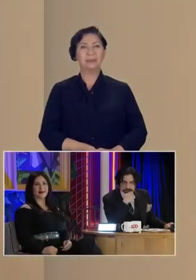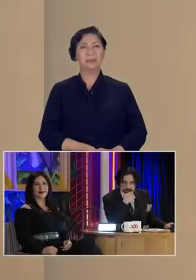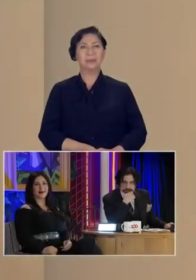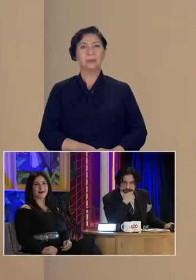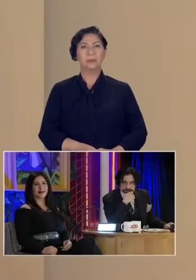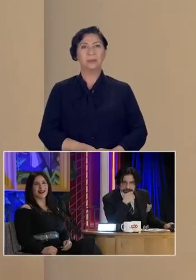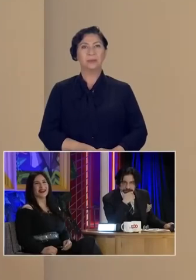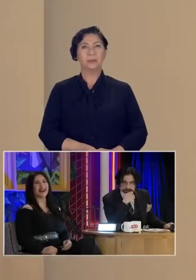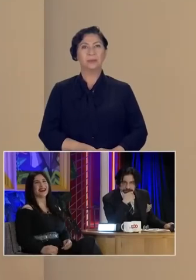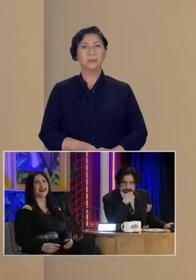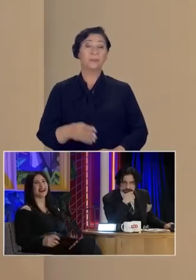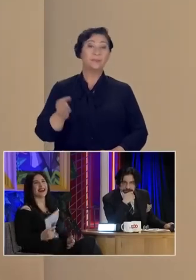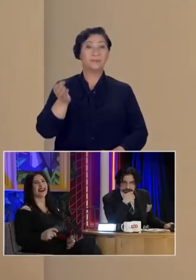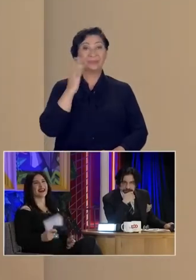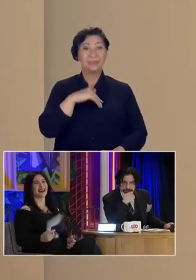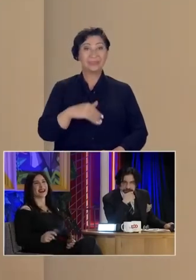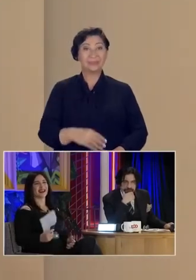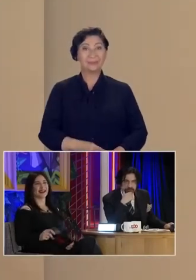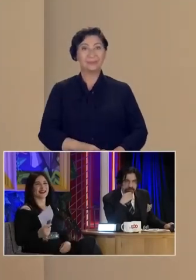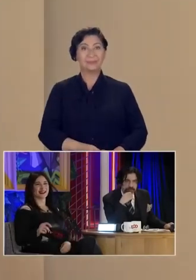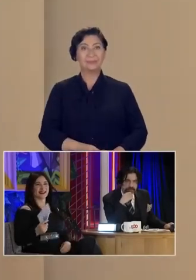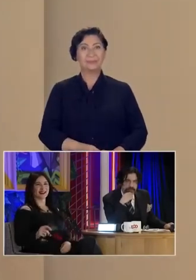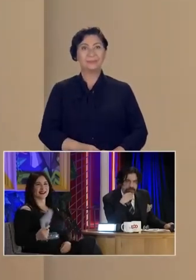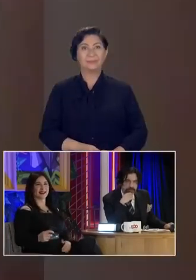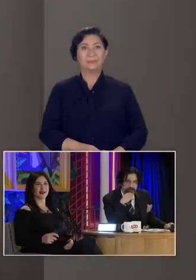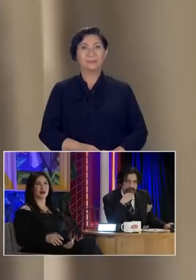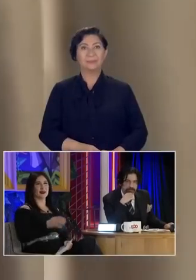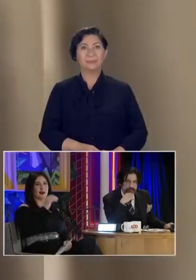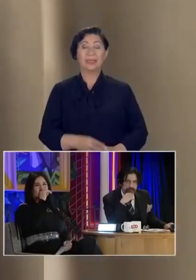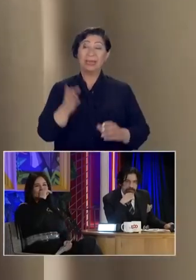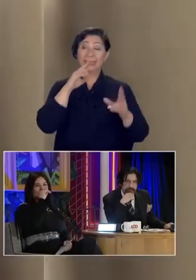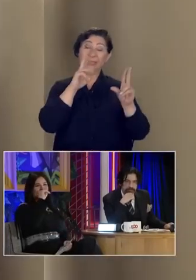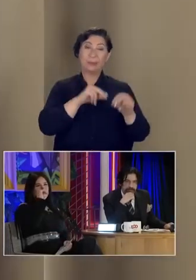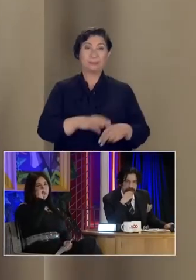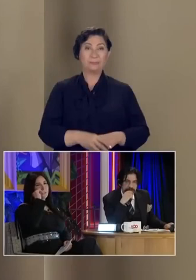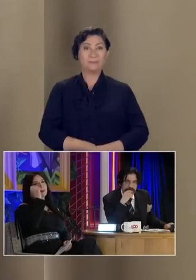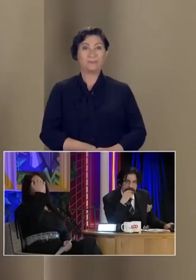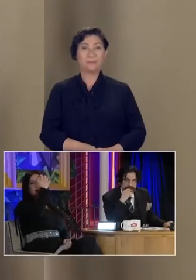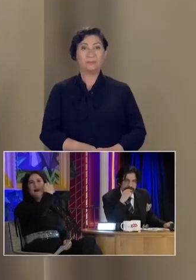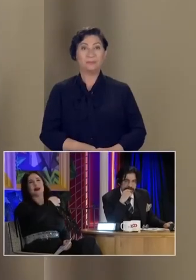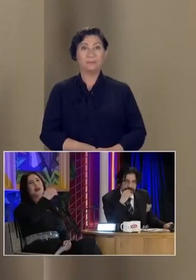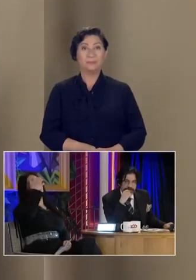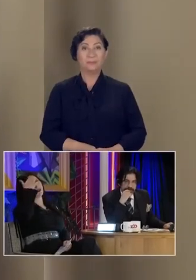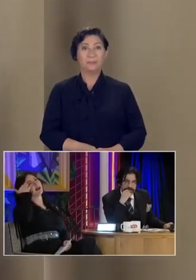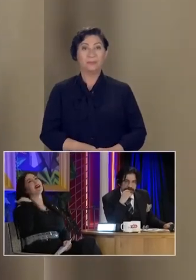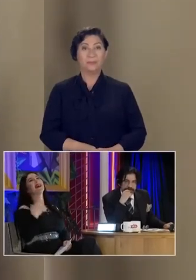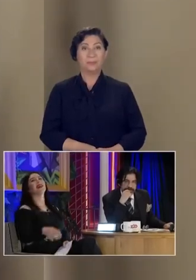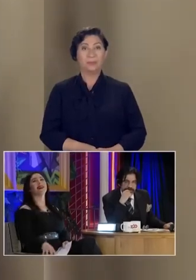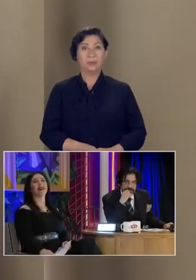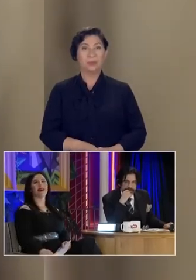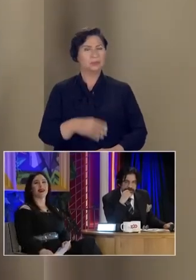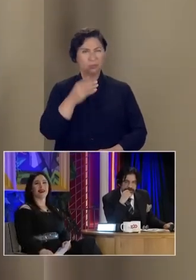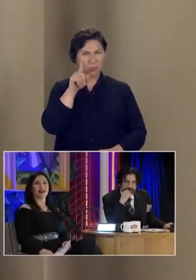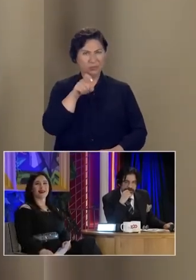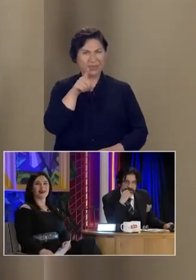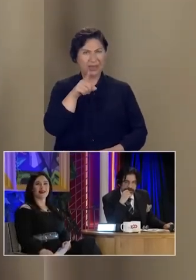Haydi, sağ ol, kalksam su, haydi. Haydi, bekleyeyim ha. Su içecek misin? Su vereyim sana.